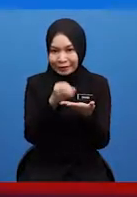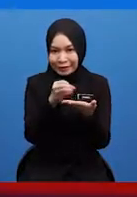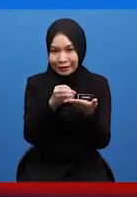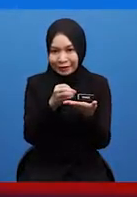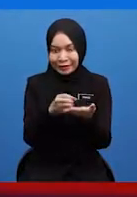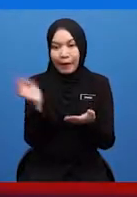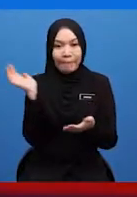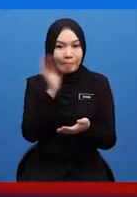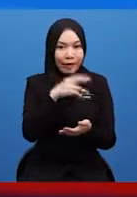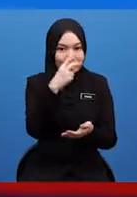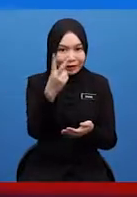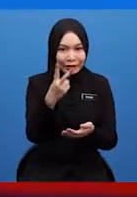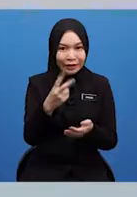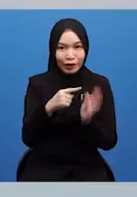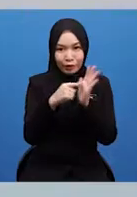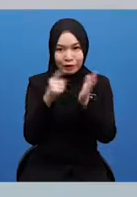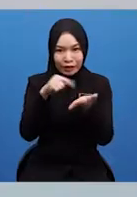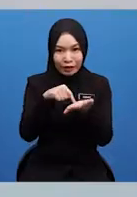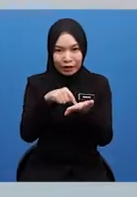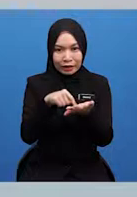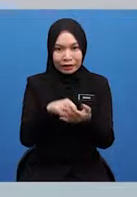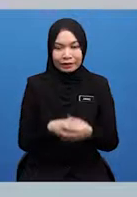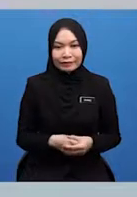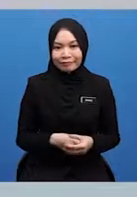Mari kita lihat paparan berikut.